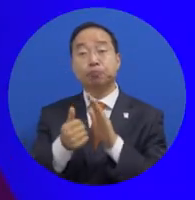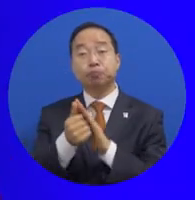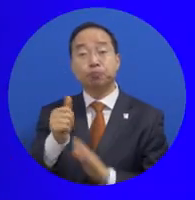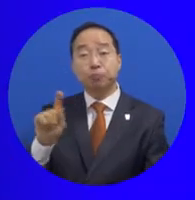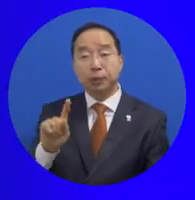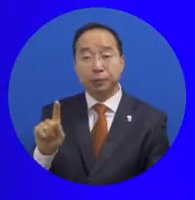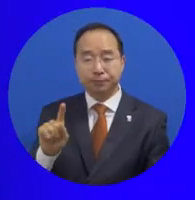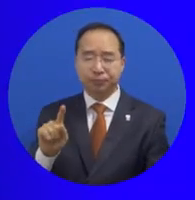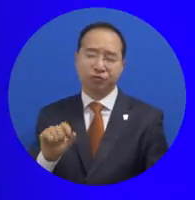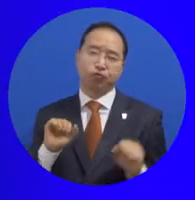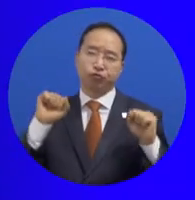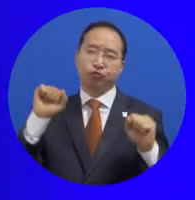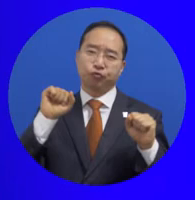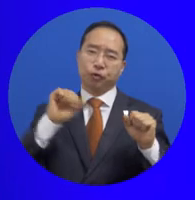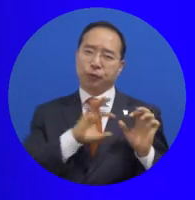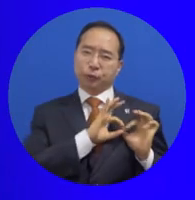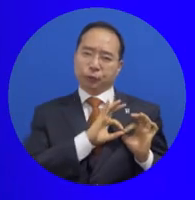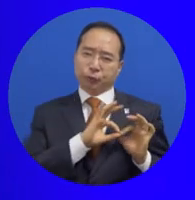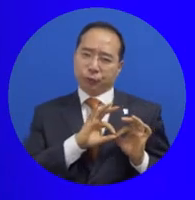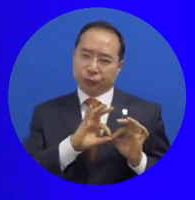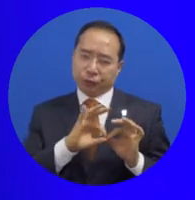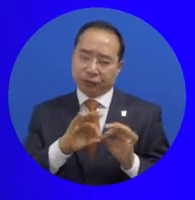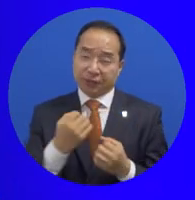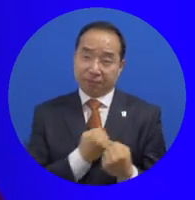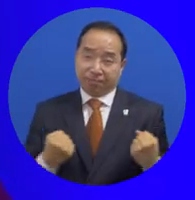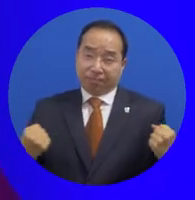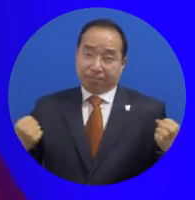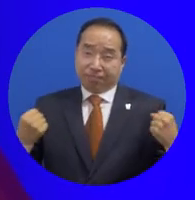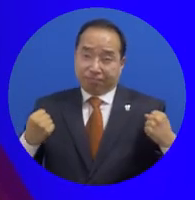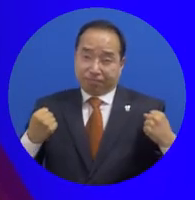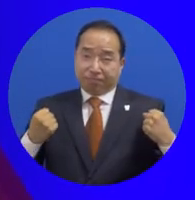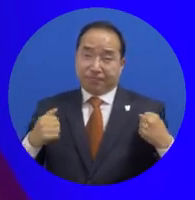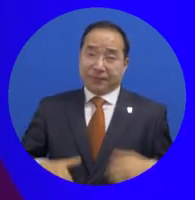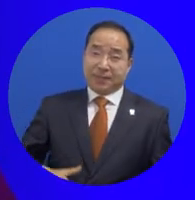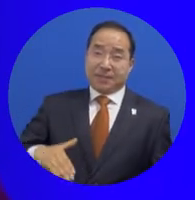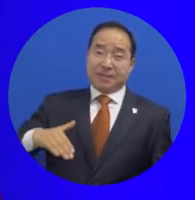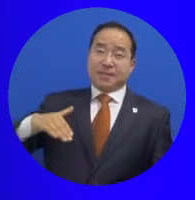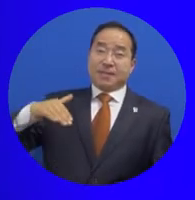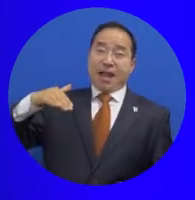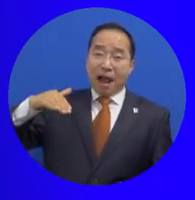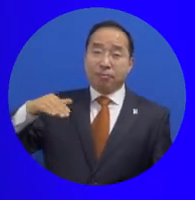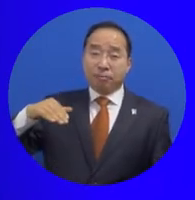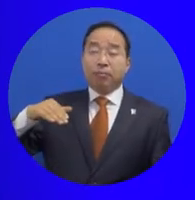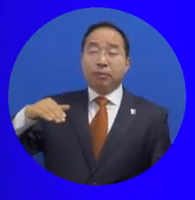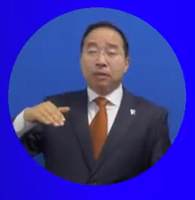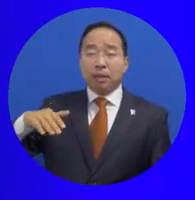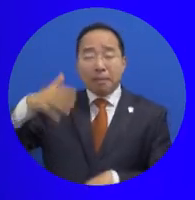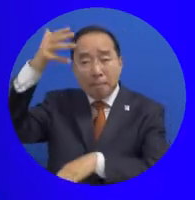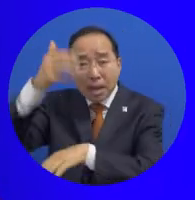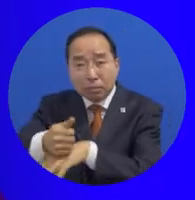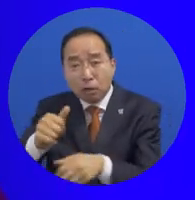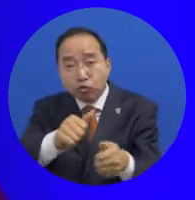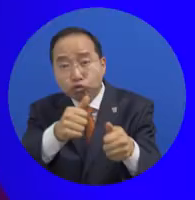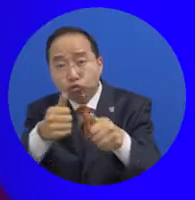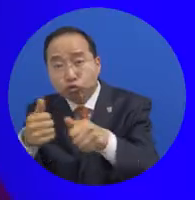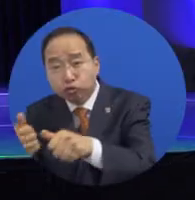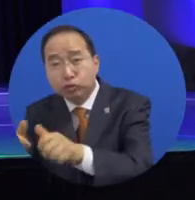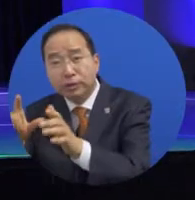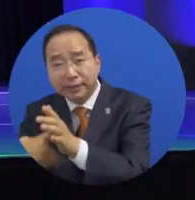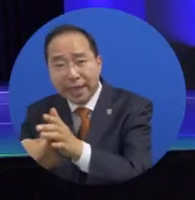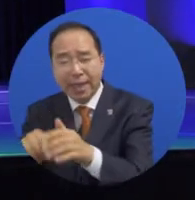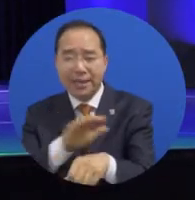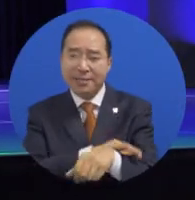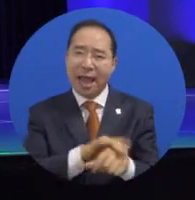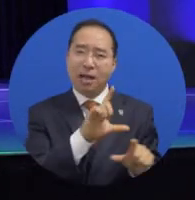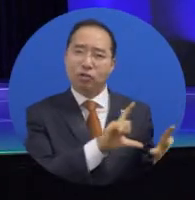있어요. 이렇게 계속 운동을 하고 체력을 단단하게 하다 보면 나는 아마 죽는 마지막 순간까지